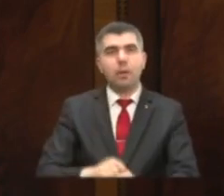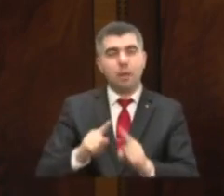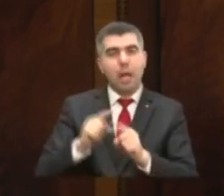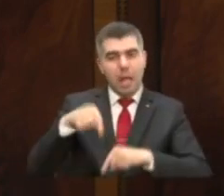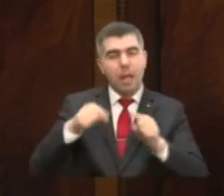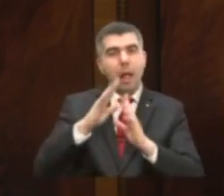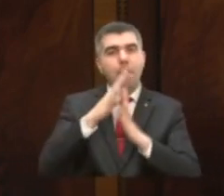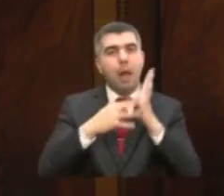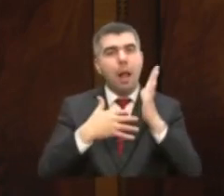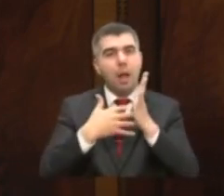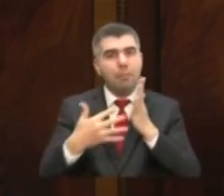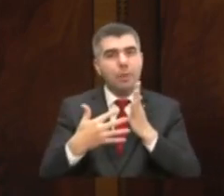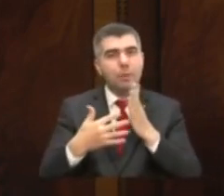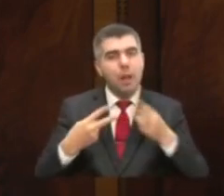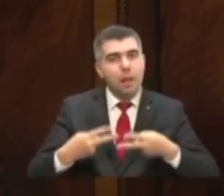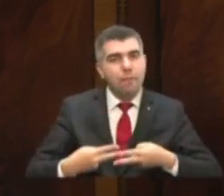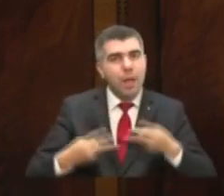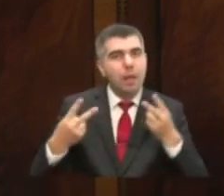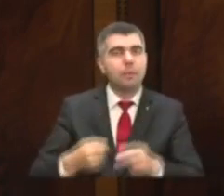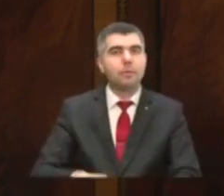برنامج تم بدء تنفيذه